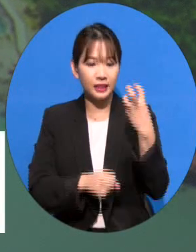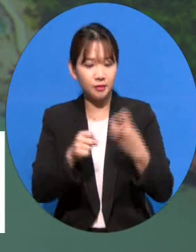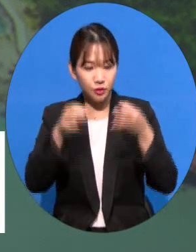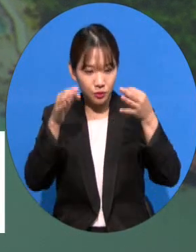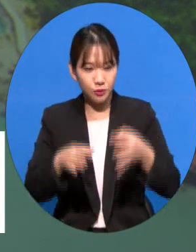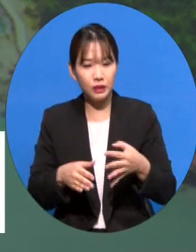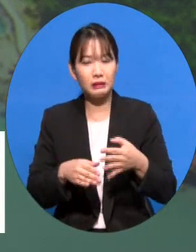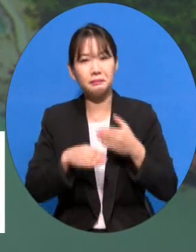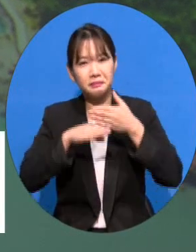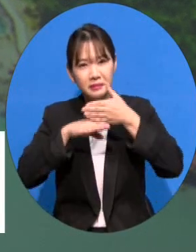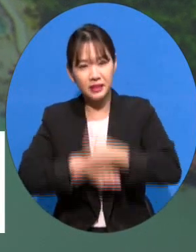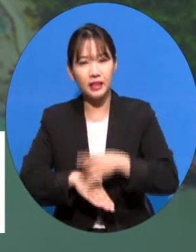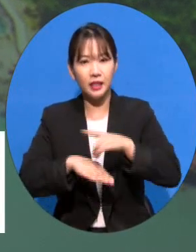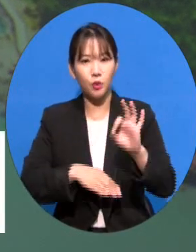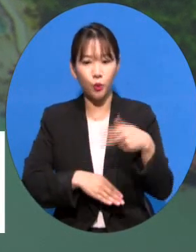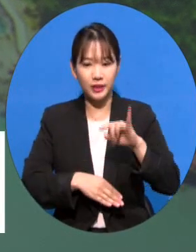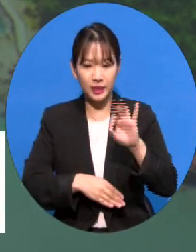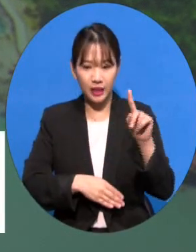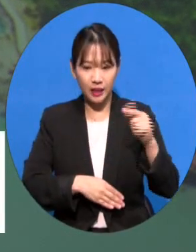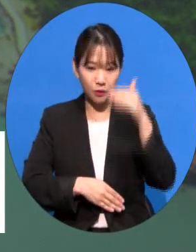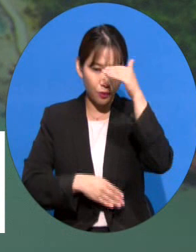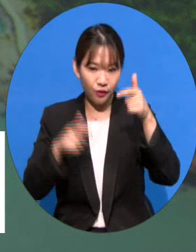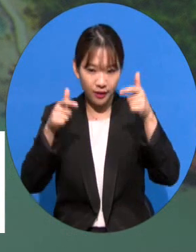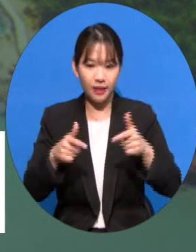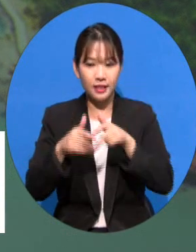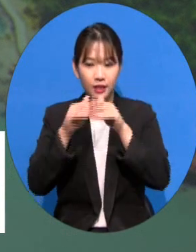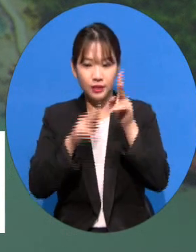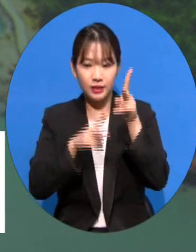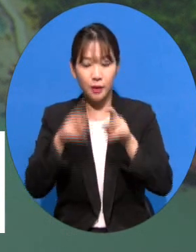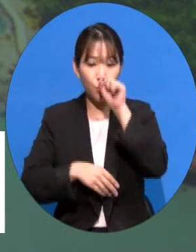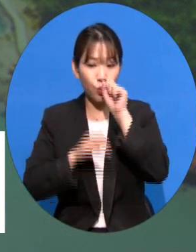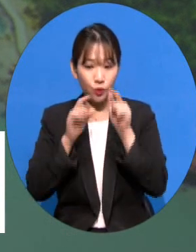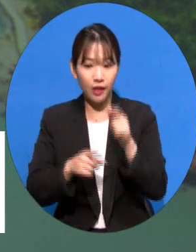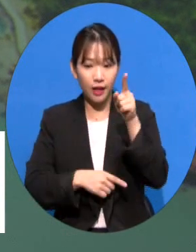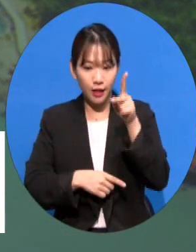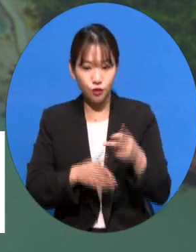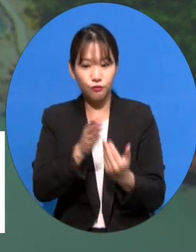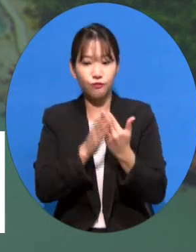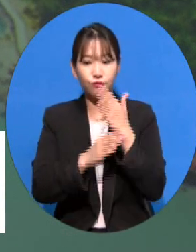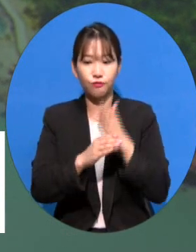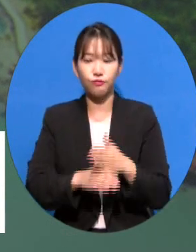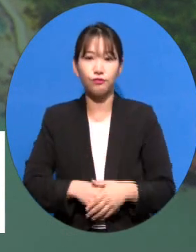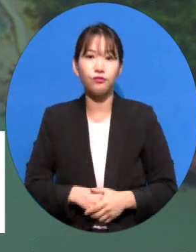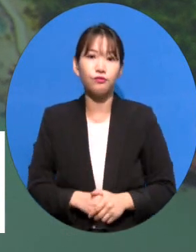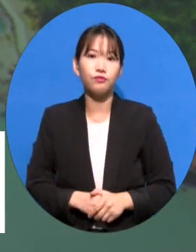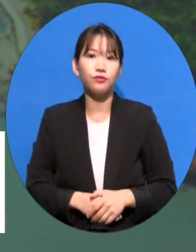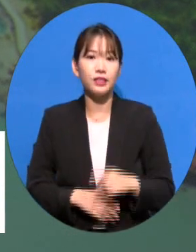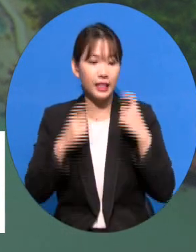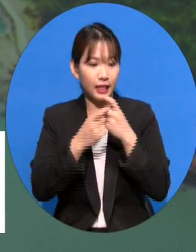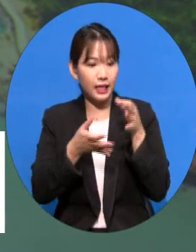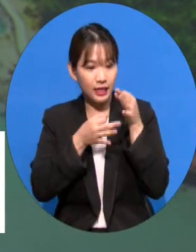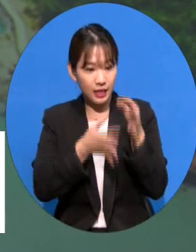30년째 지지부진한 해남 오시아노 관광단지 건설 사업에 청신호가 하나 둘씩 켜지고 있습니다. 민간